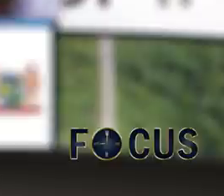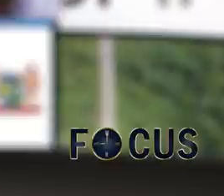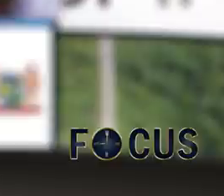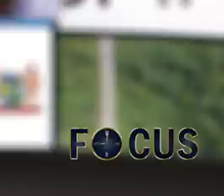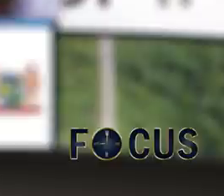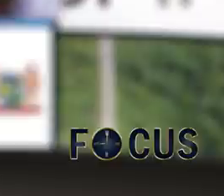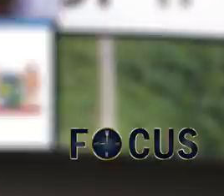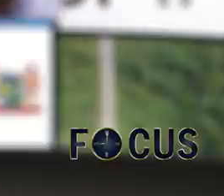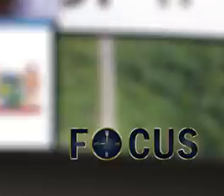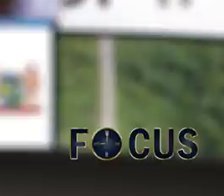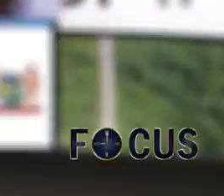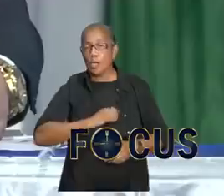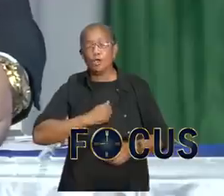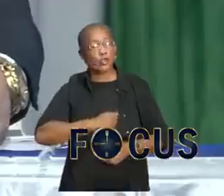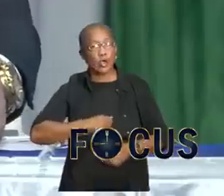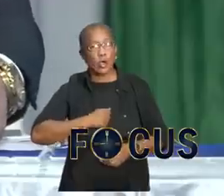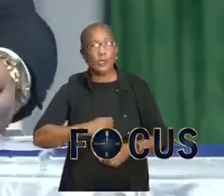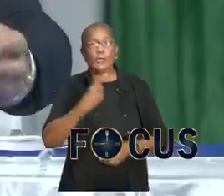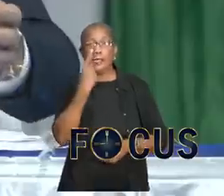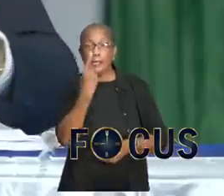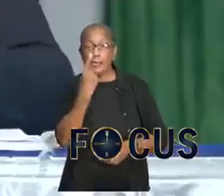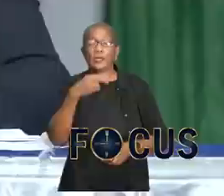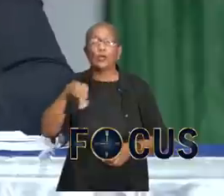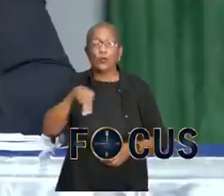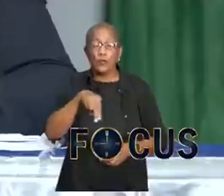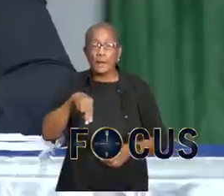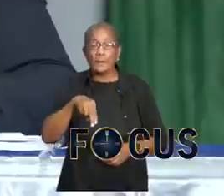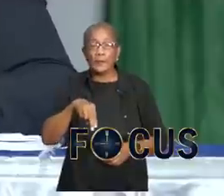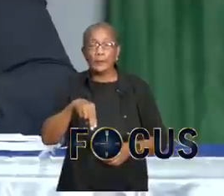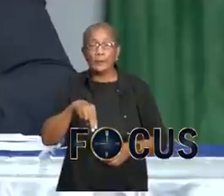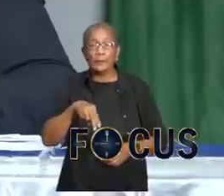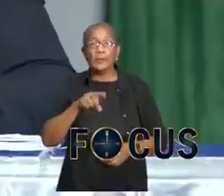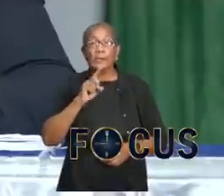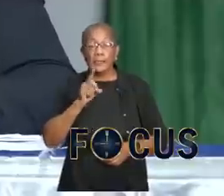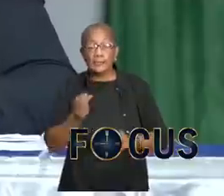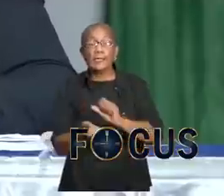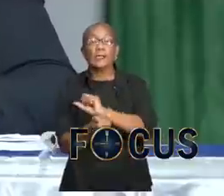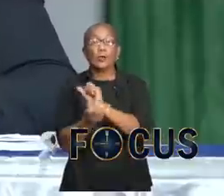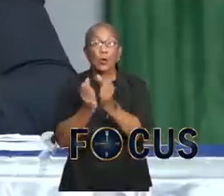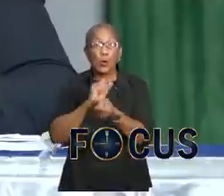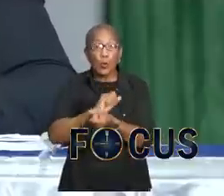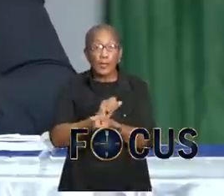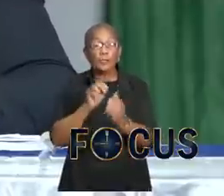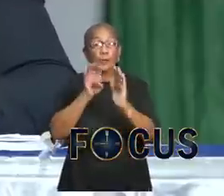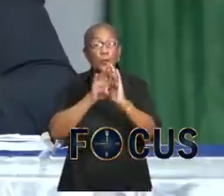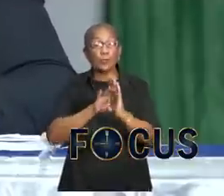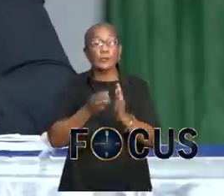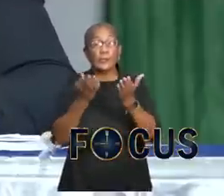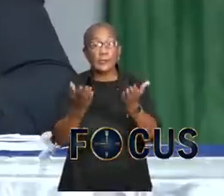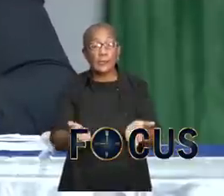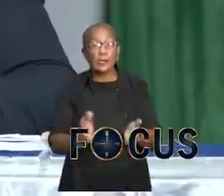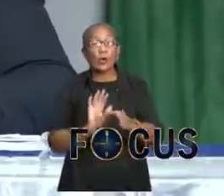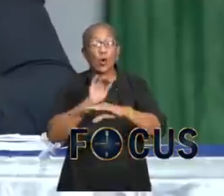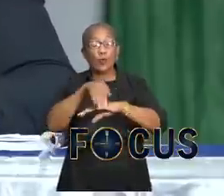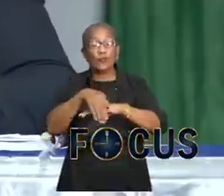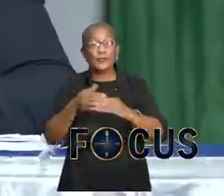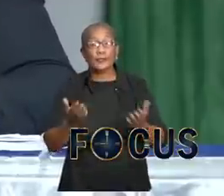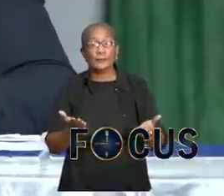van AOV-gelden. Per 1 november is er een gewijzigd procedure ingesteld ten aanzien van